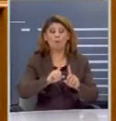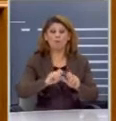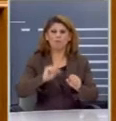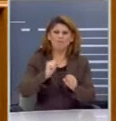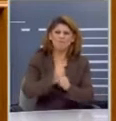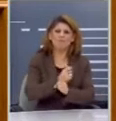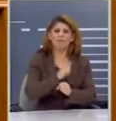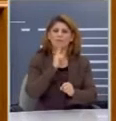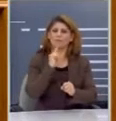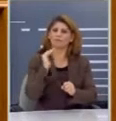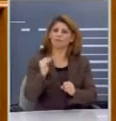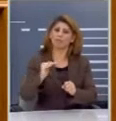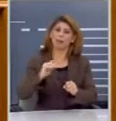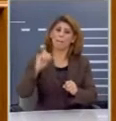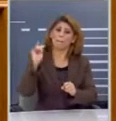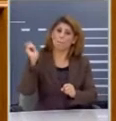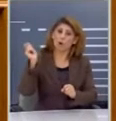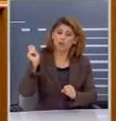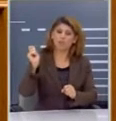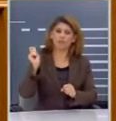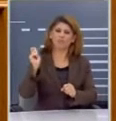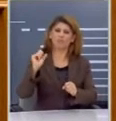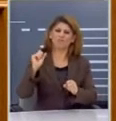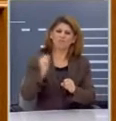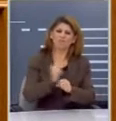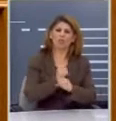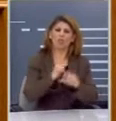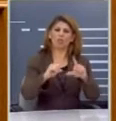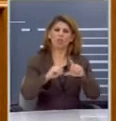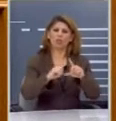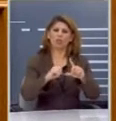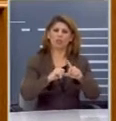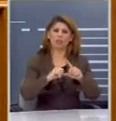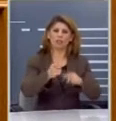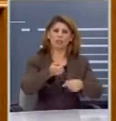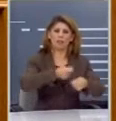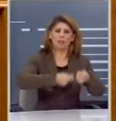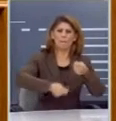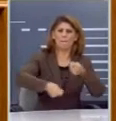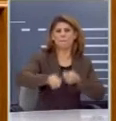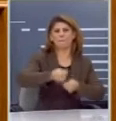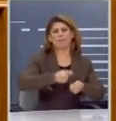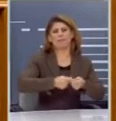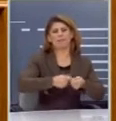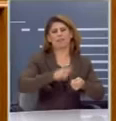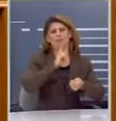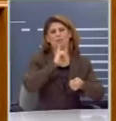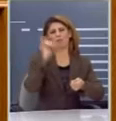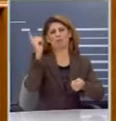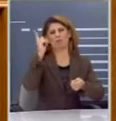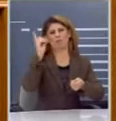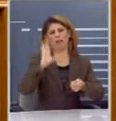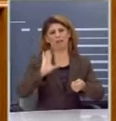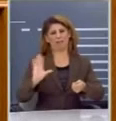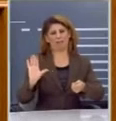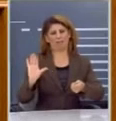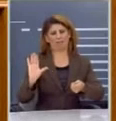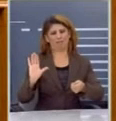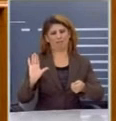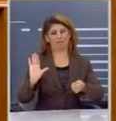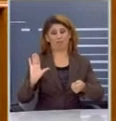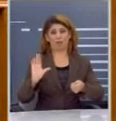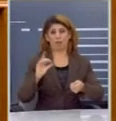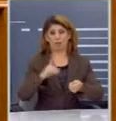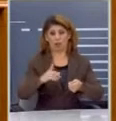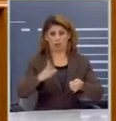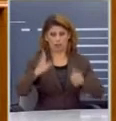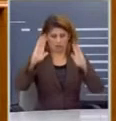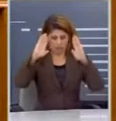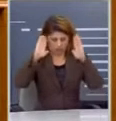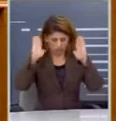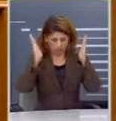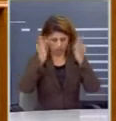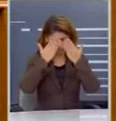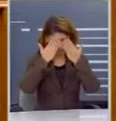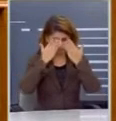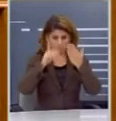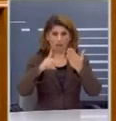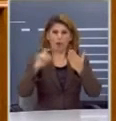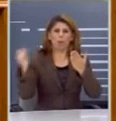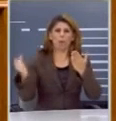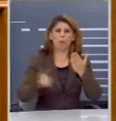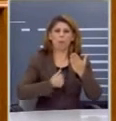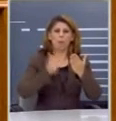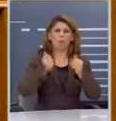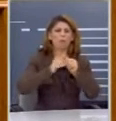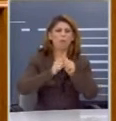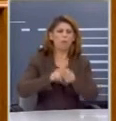πολιτική, εμένουν στο δόγμα business as usual, κλείνοντας τα μάτια στον πόνο που σκορπάει η